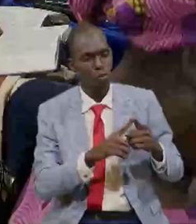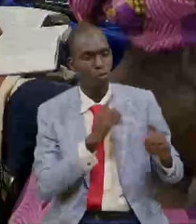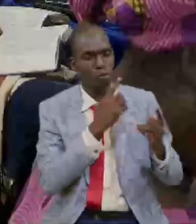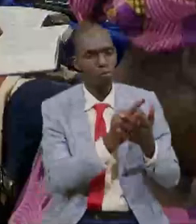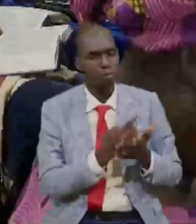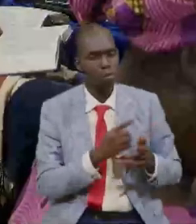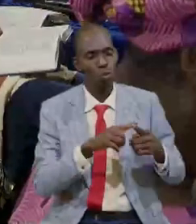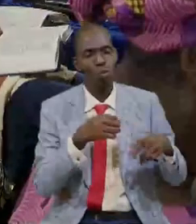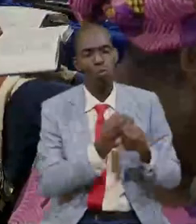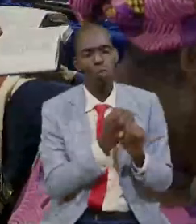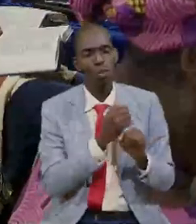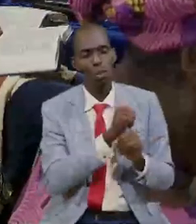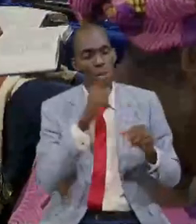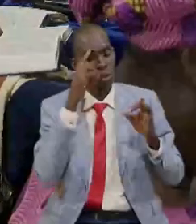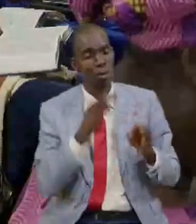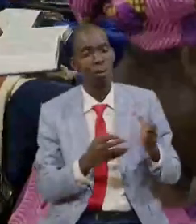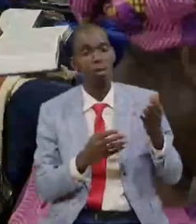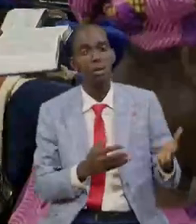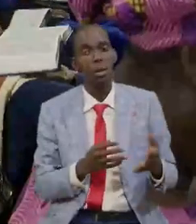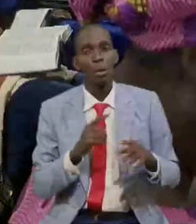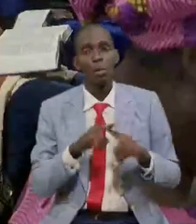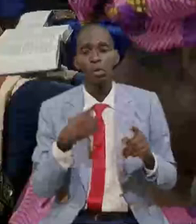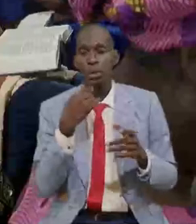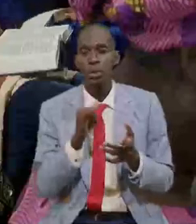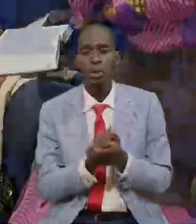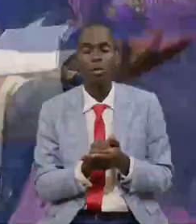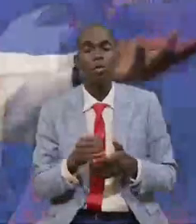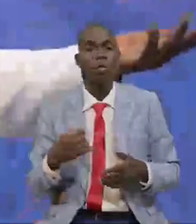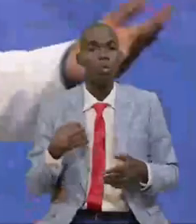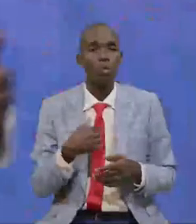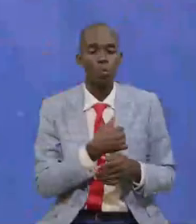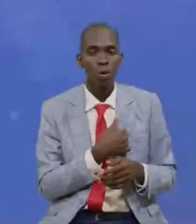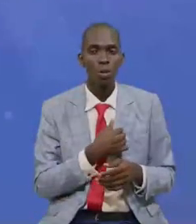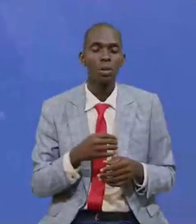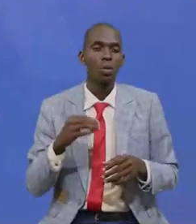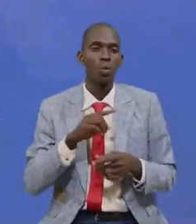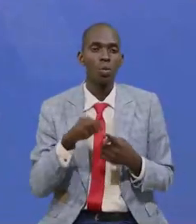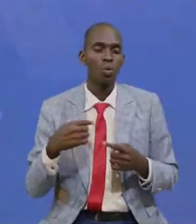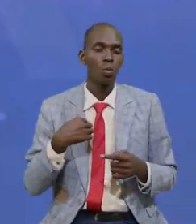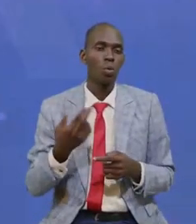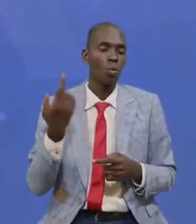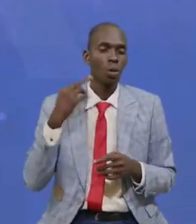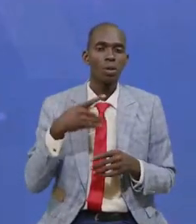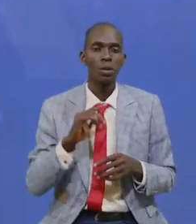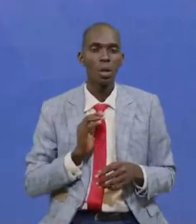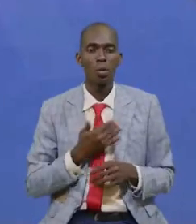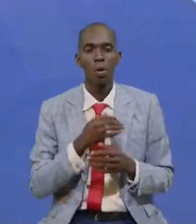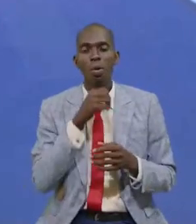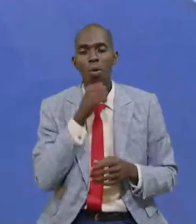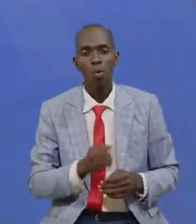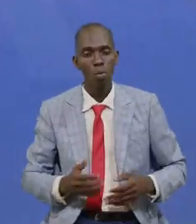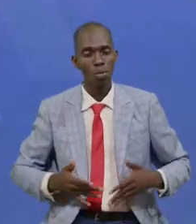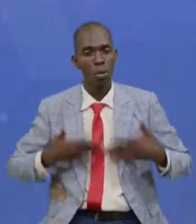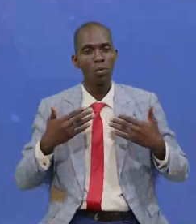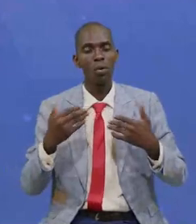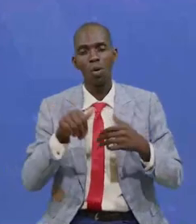Mais nous sommes maintenant dans l'ancienne vie. Et d'autres maîtres que toi ont